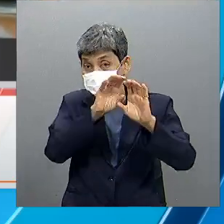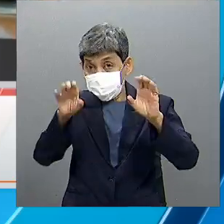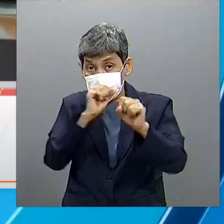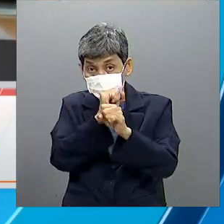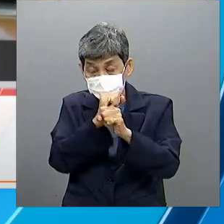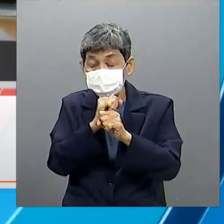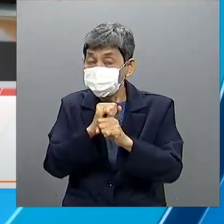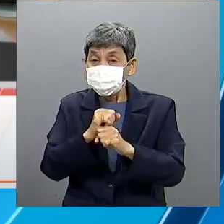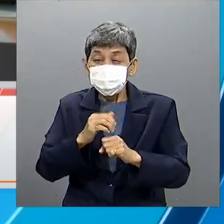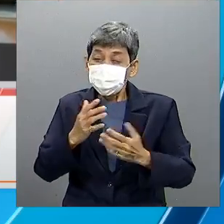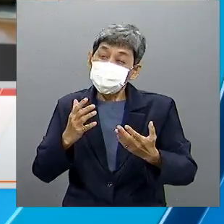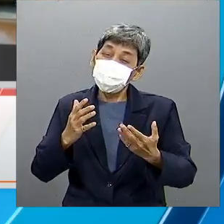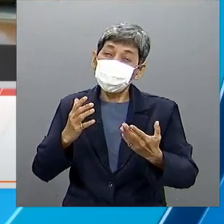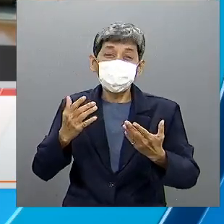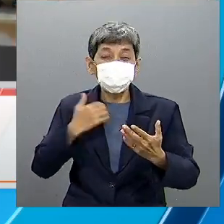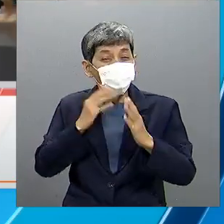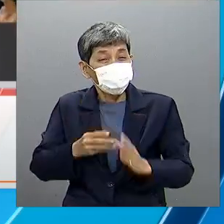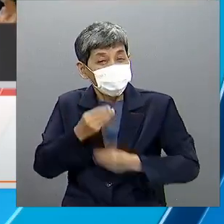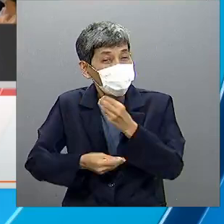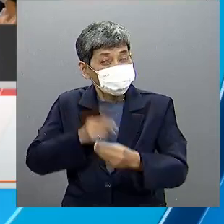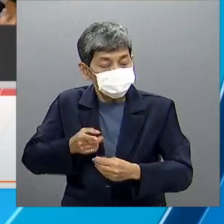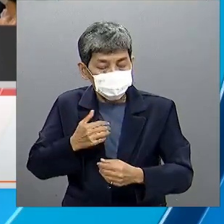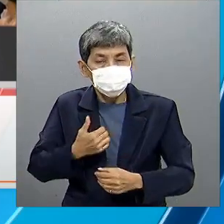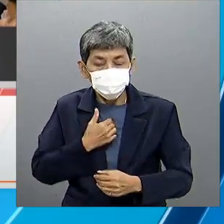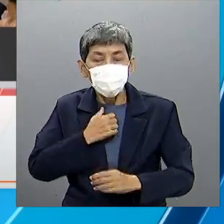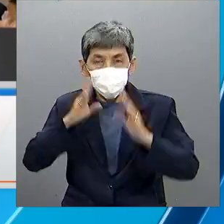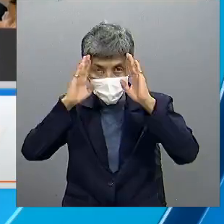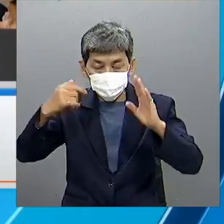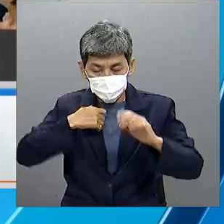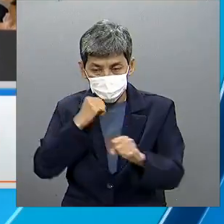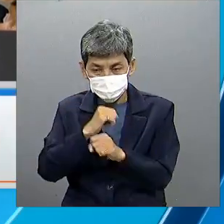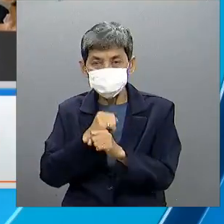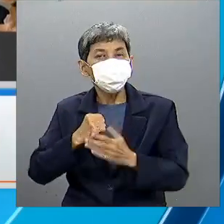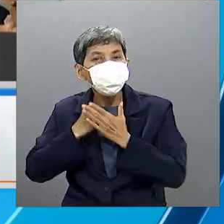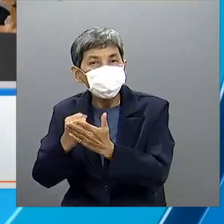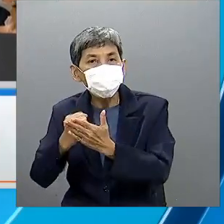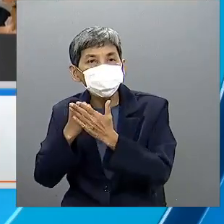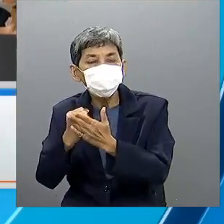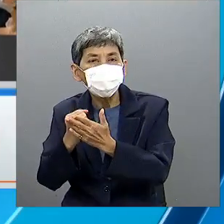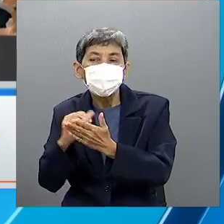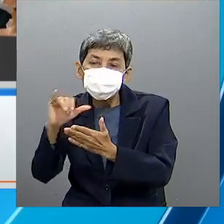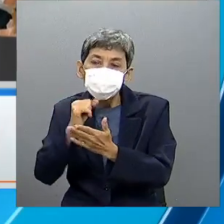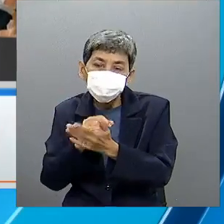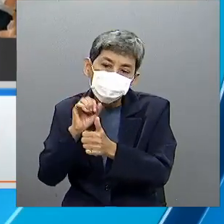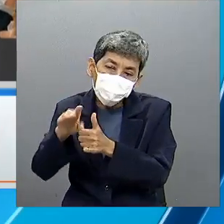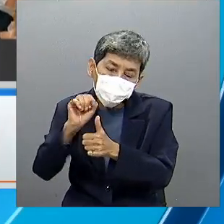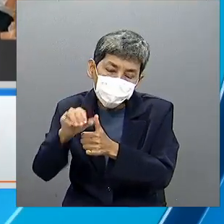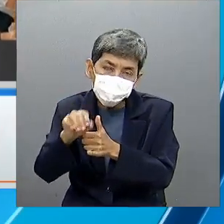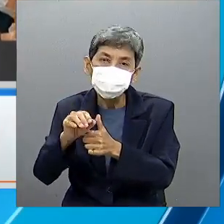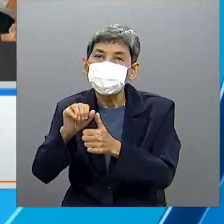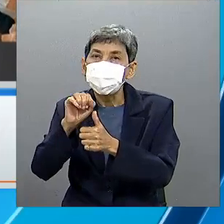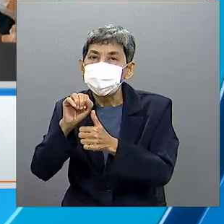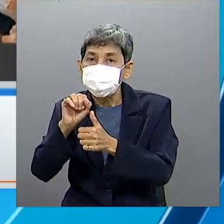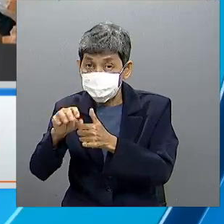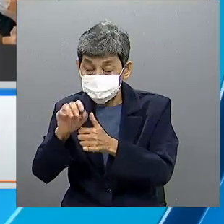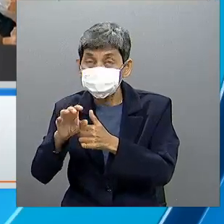ป็นพ่อค้าแม่ค้าโดยตรงแต่เขานำความรู้ตรงเนี้ยไปช่วยเหลือญาติเขาไปเป็นที่ปรึกษาให้การย้